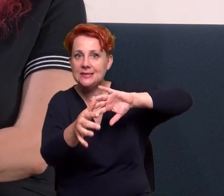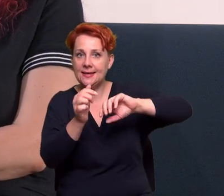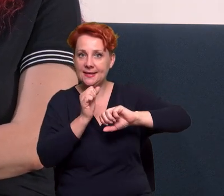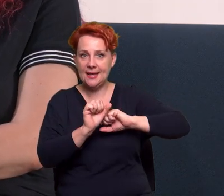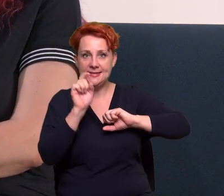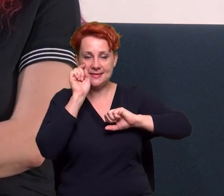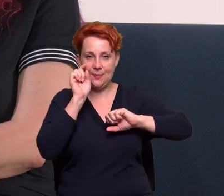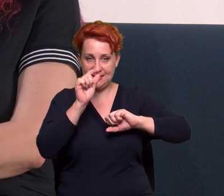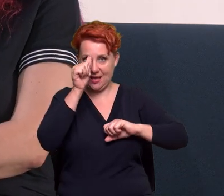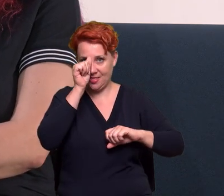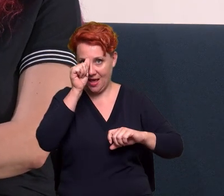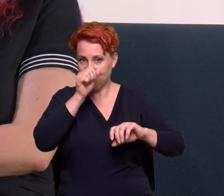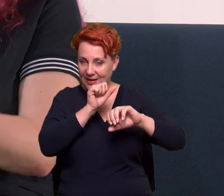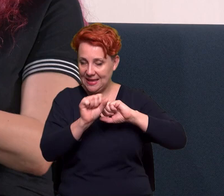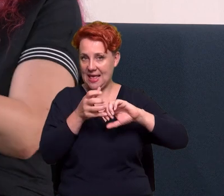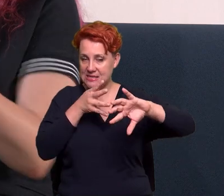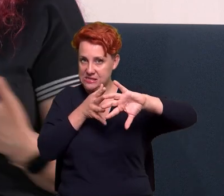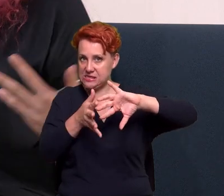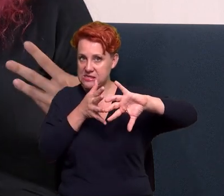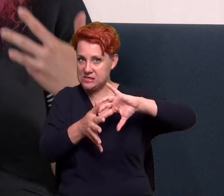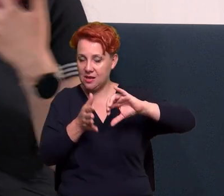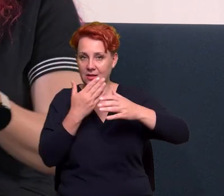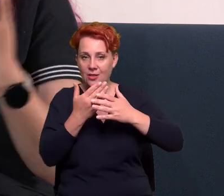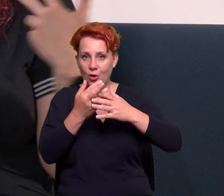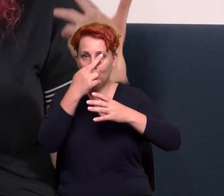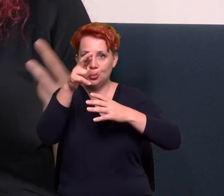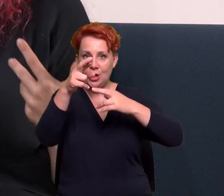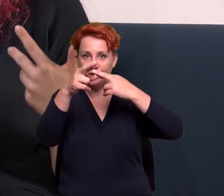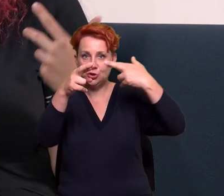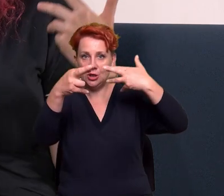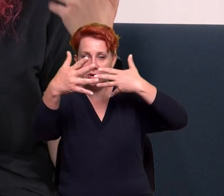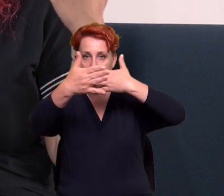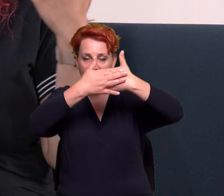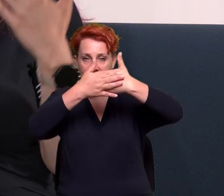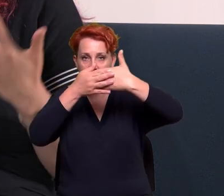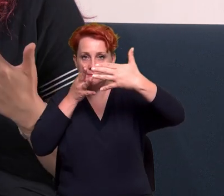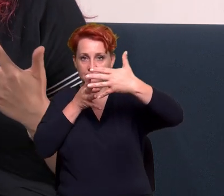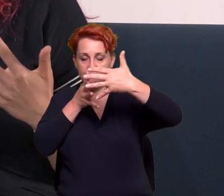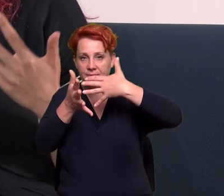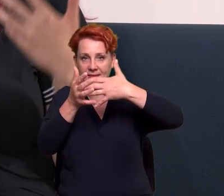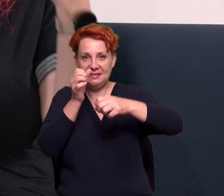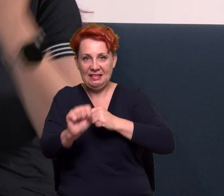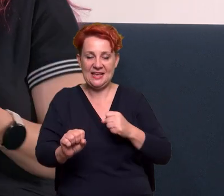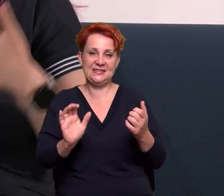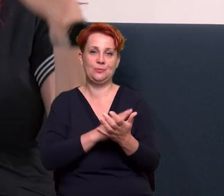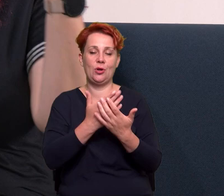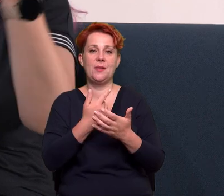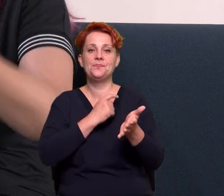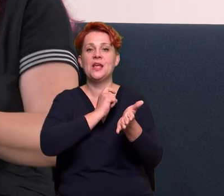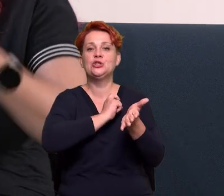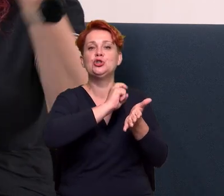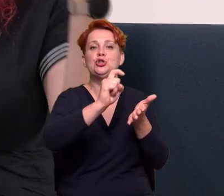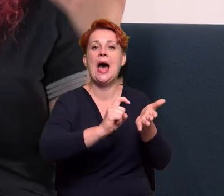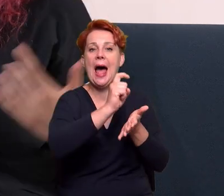tego też jest jakimś taką negocjacją rzeczy z rzeczą. Użytej farby na innej farbie, użytego szablonu z